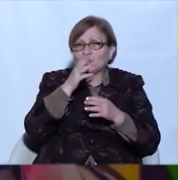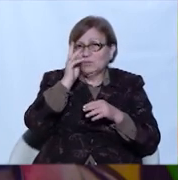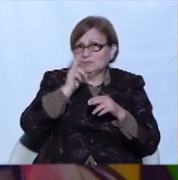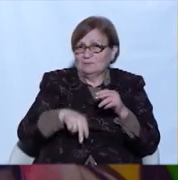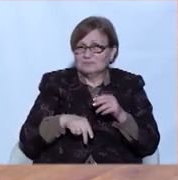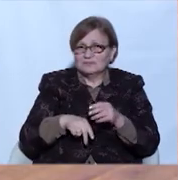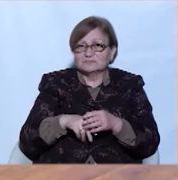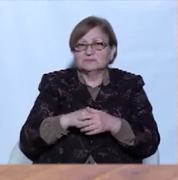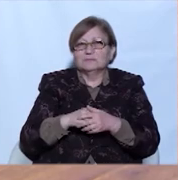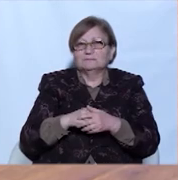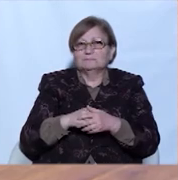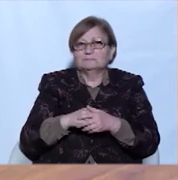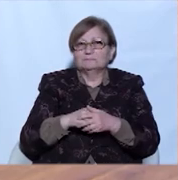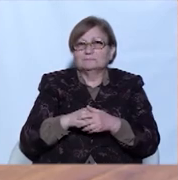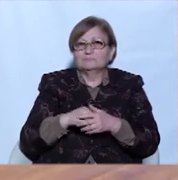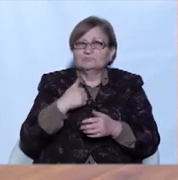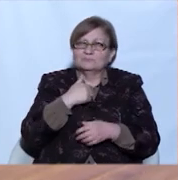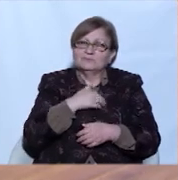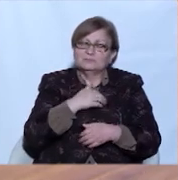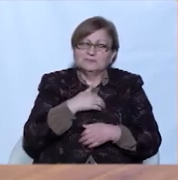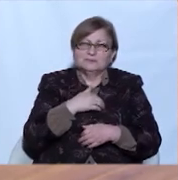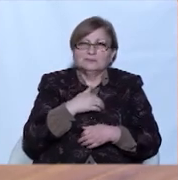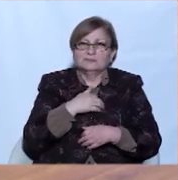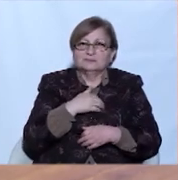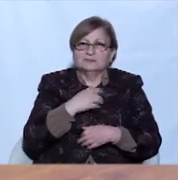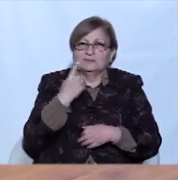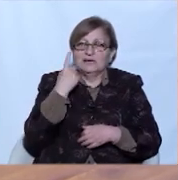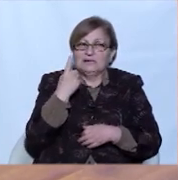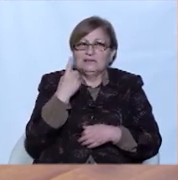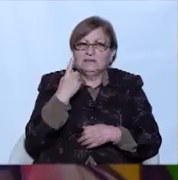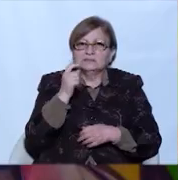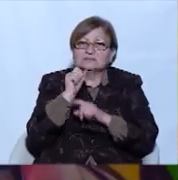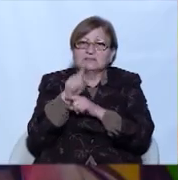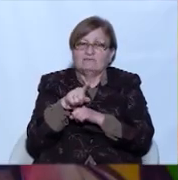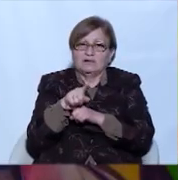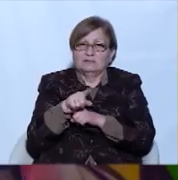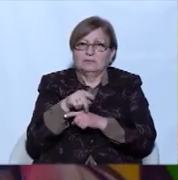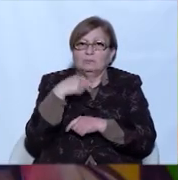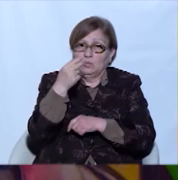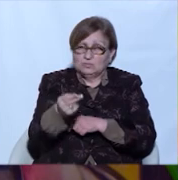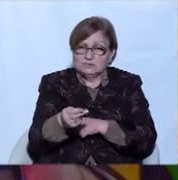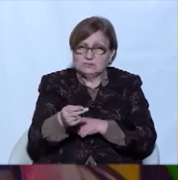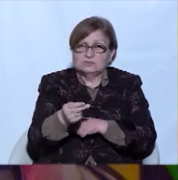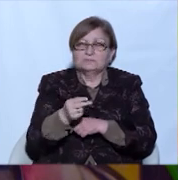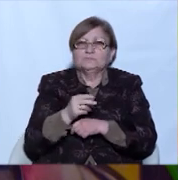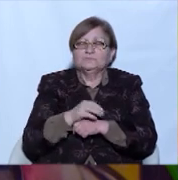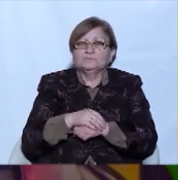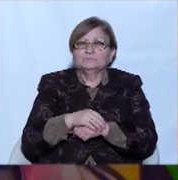უკვე დასასრულს მივახლოვდა, მე მინდა რომ ერთი დავალება მოგცეთ